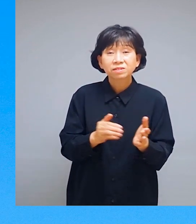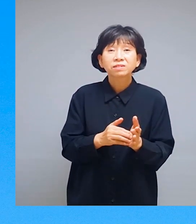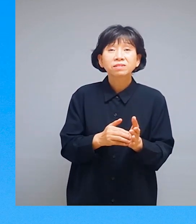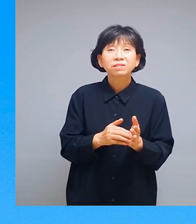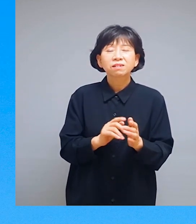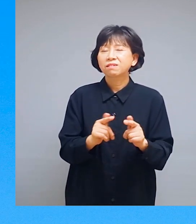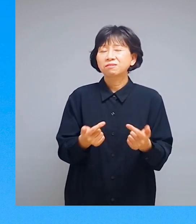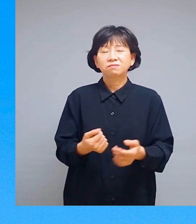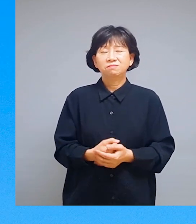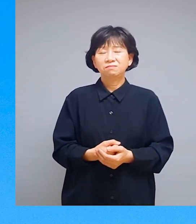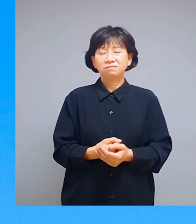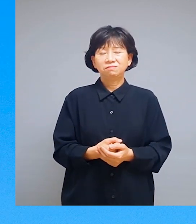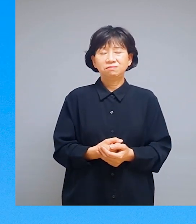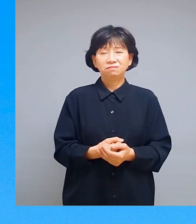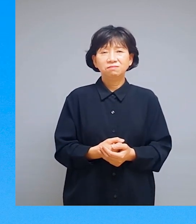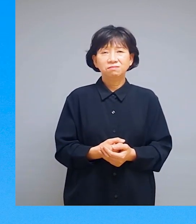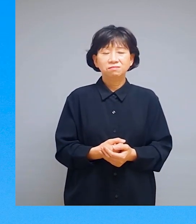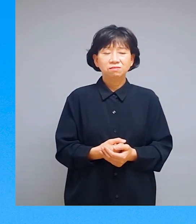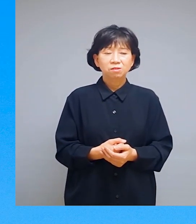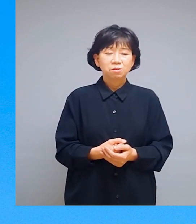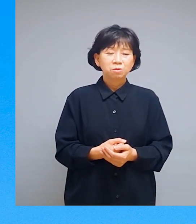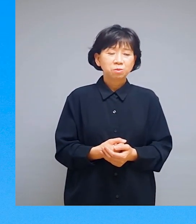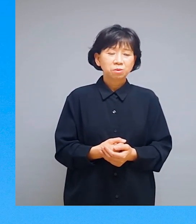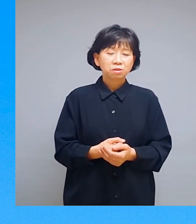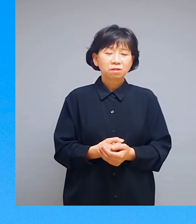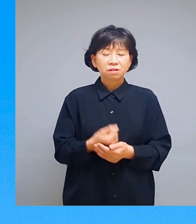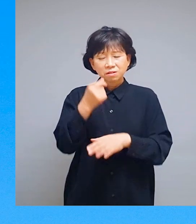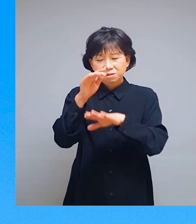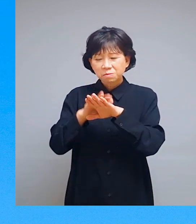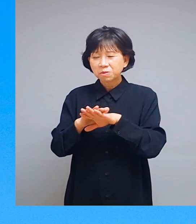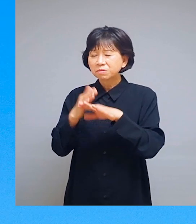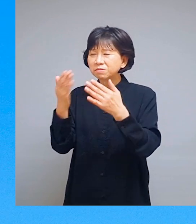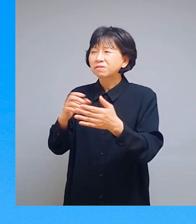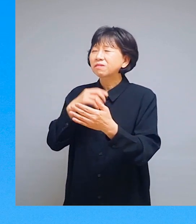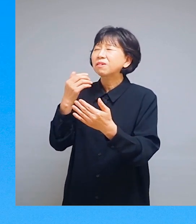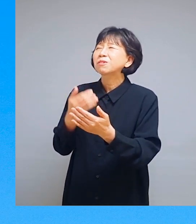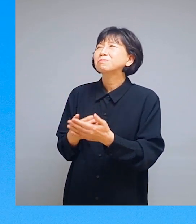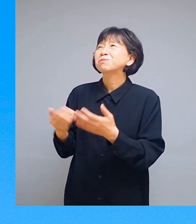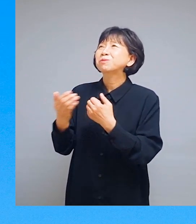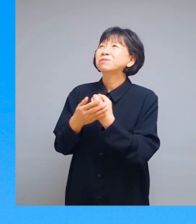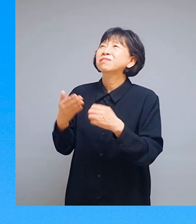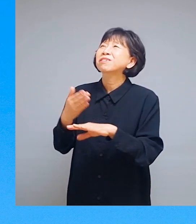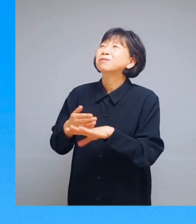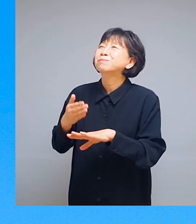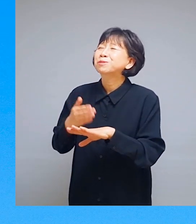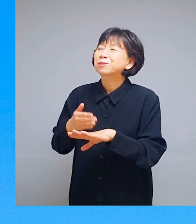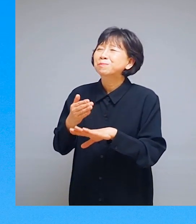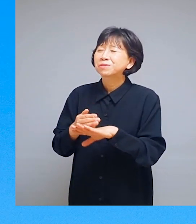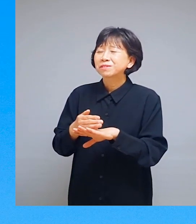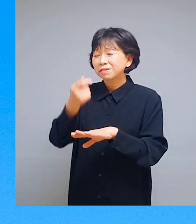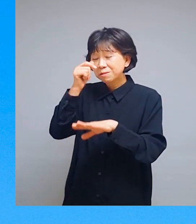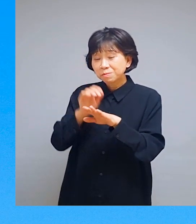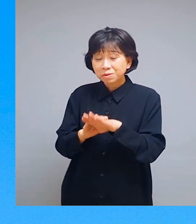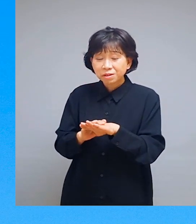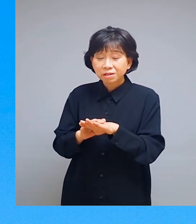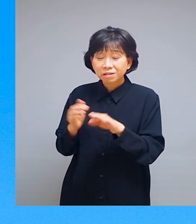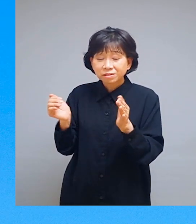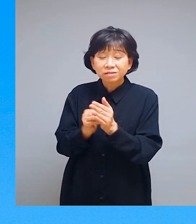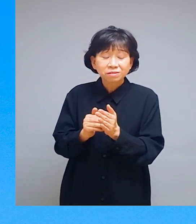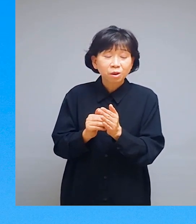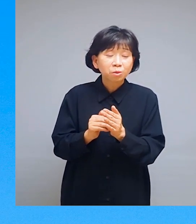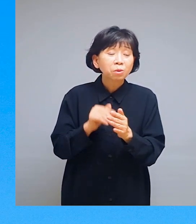주차장에서부터 열받는 거죠. 열받아. 여러분 이건 아주